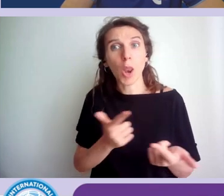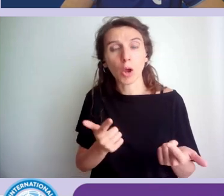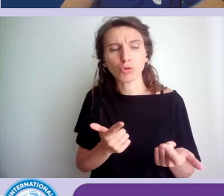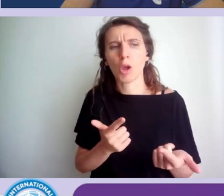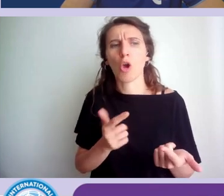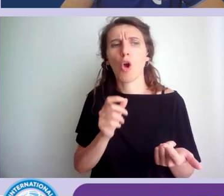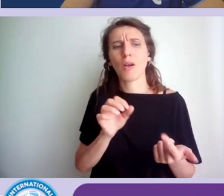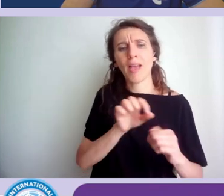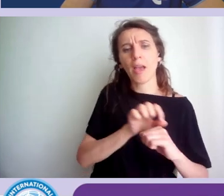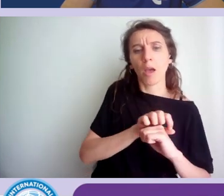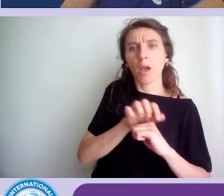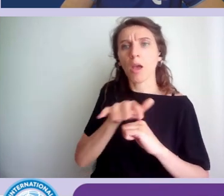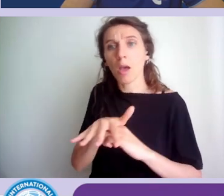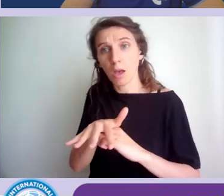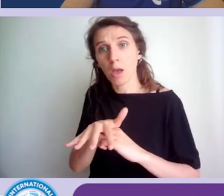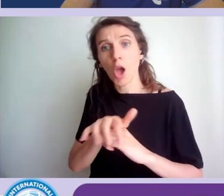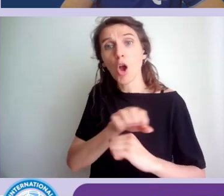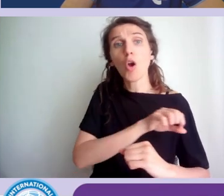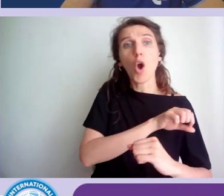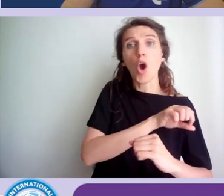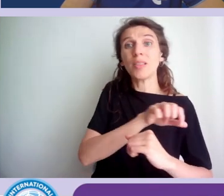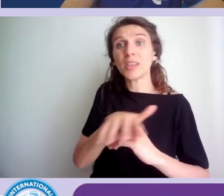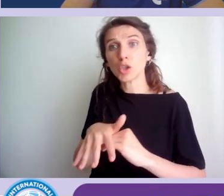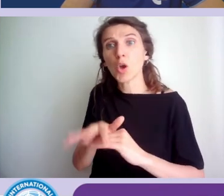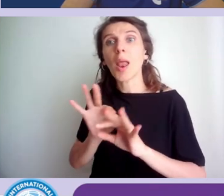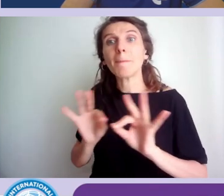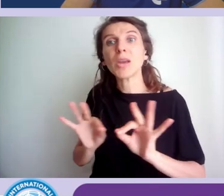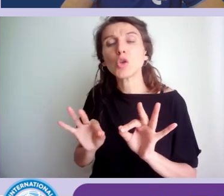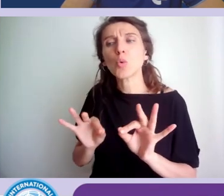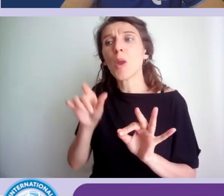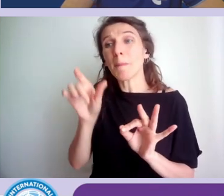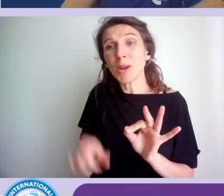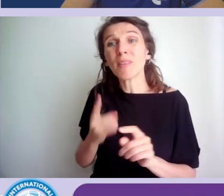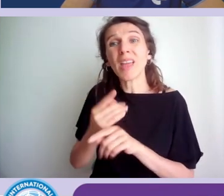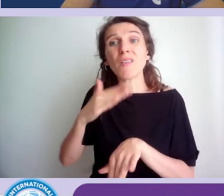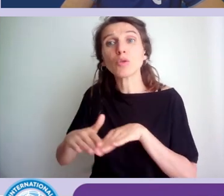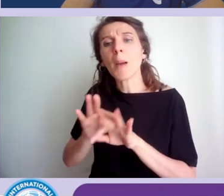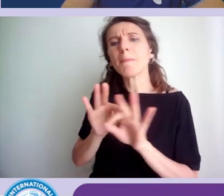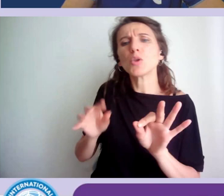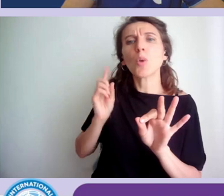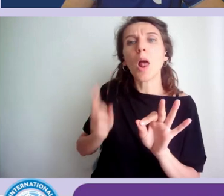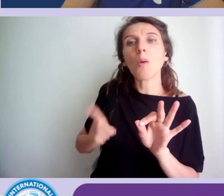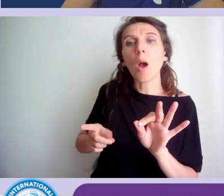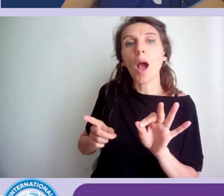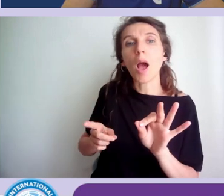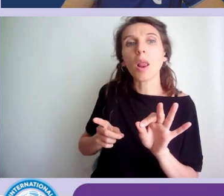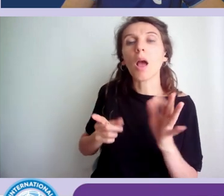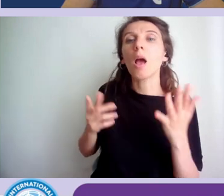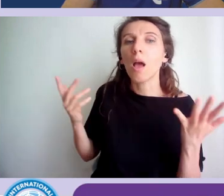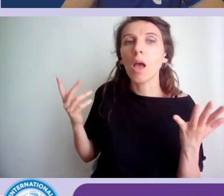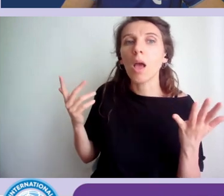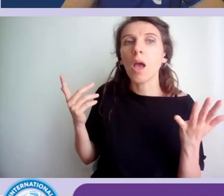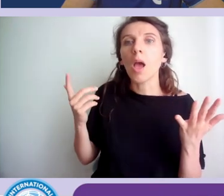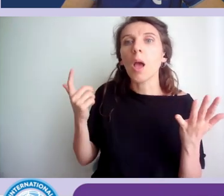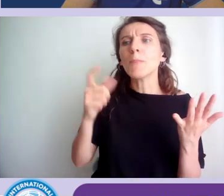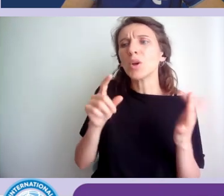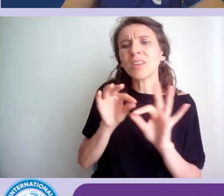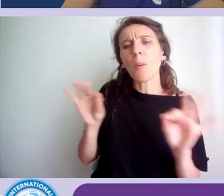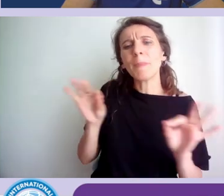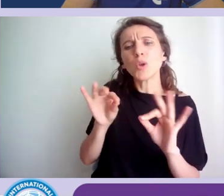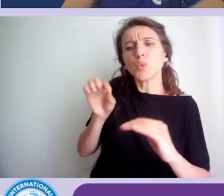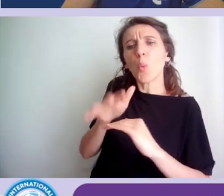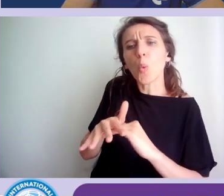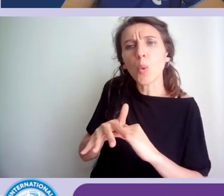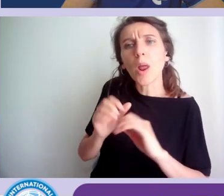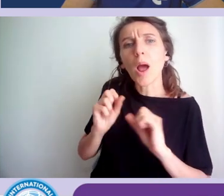impatto potenziale può avere per la persona che dovrà usare quel sistema perché potenziale per il motivo che dicevo